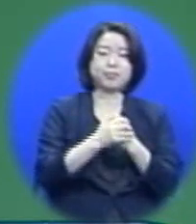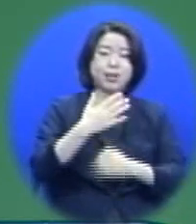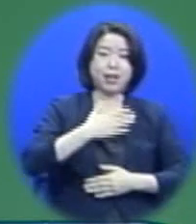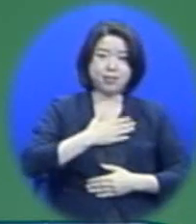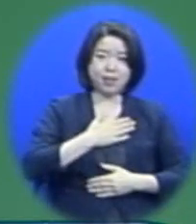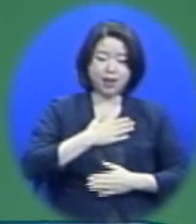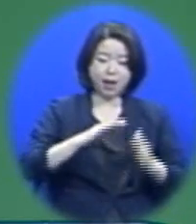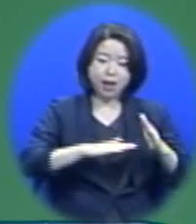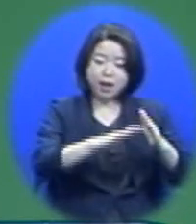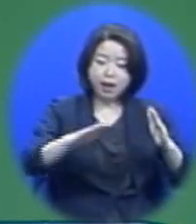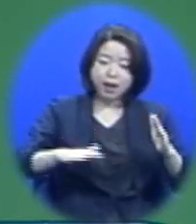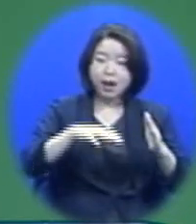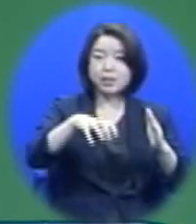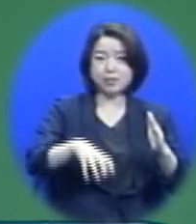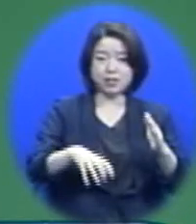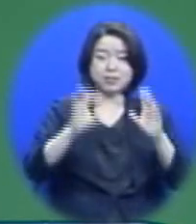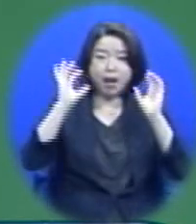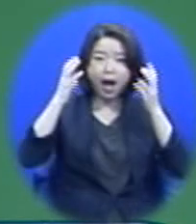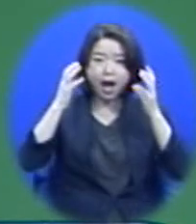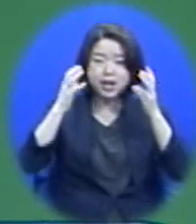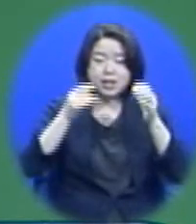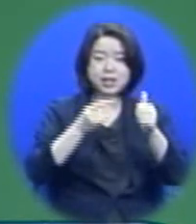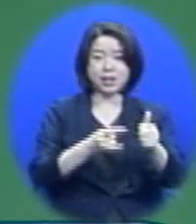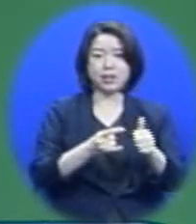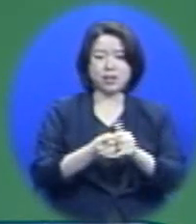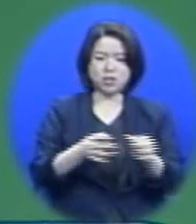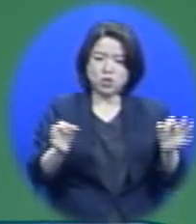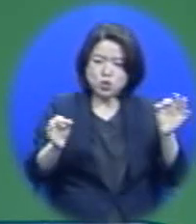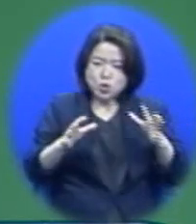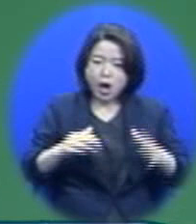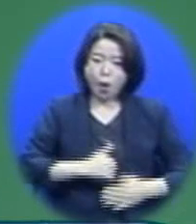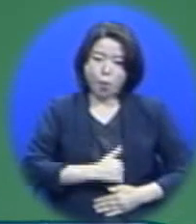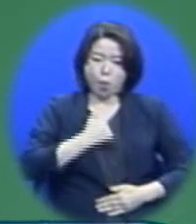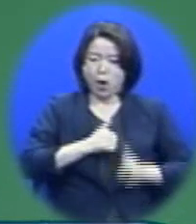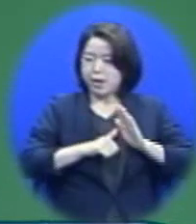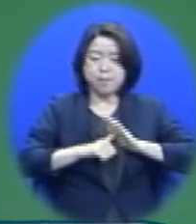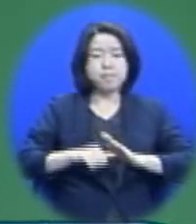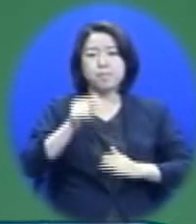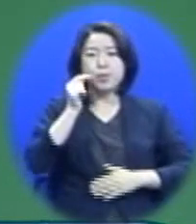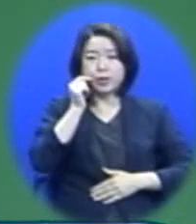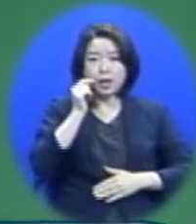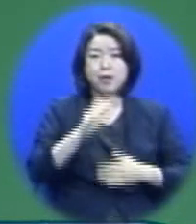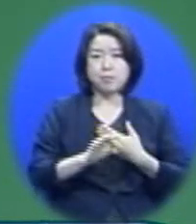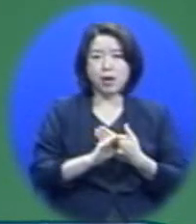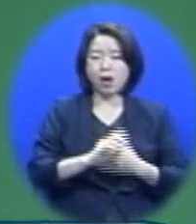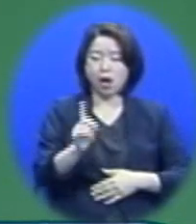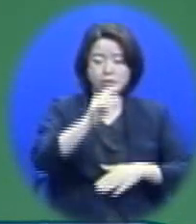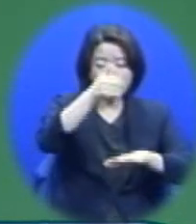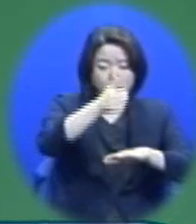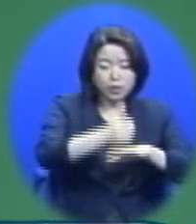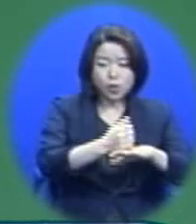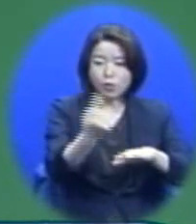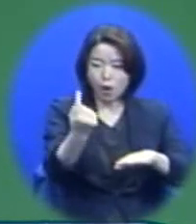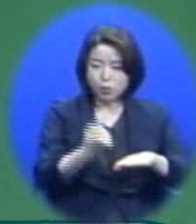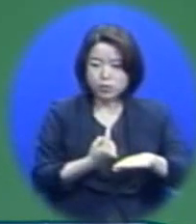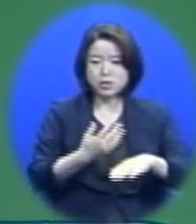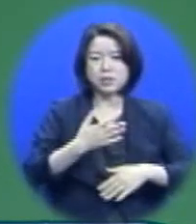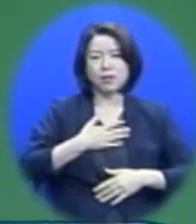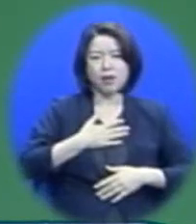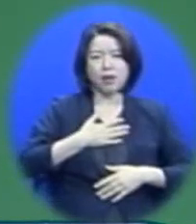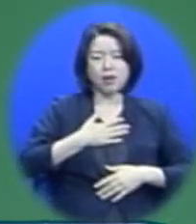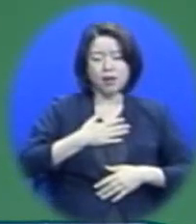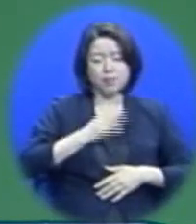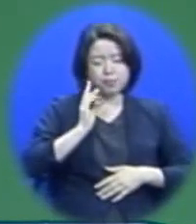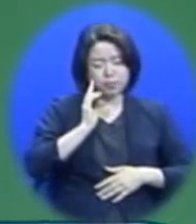내가 가정 안에서 아이들에게 순간적인 화를 참지 못하면 어떤 결과가 오는가를 내가 뼈저리게 교훈을